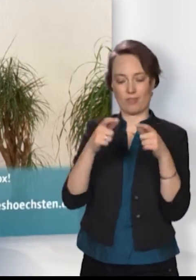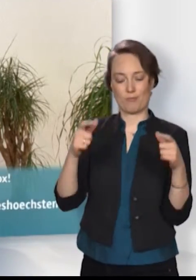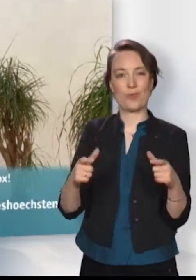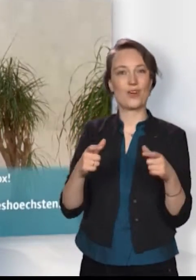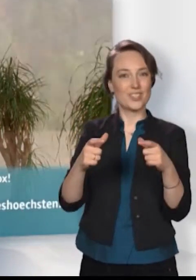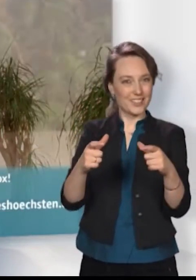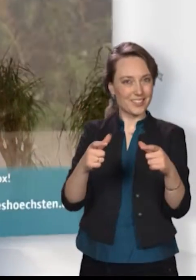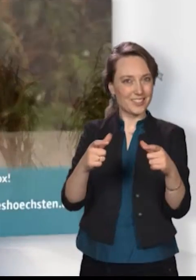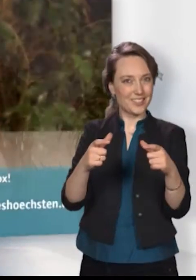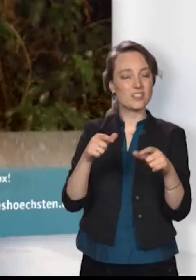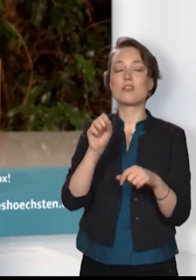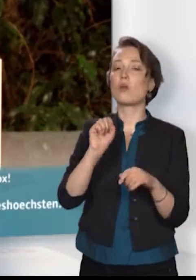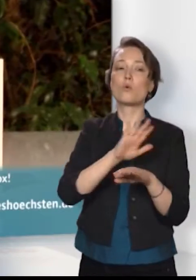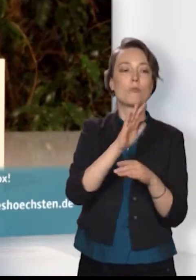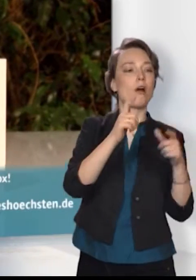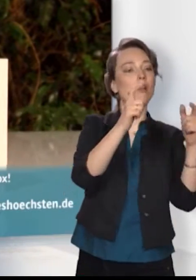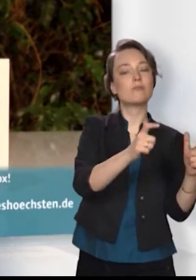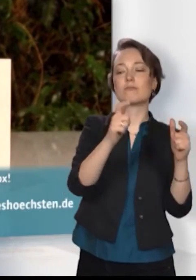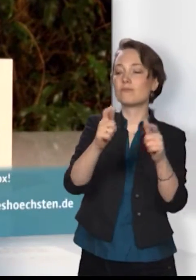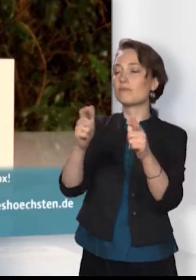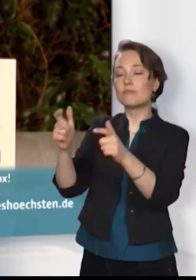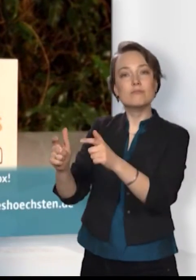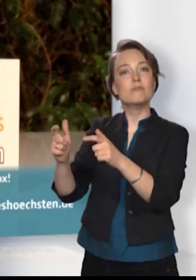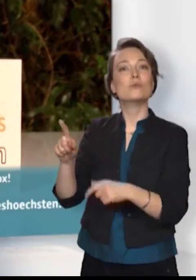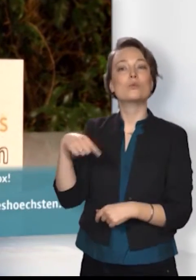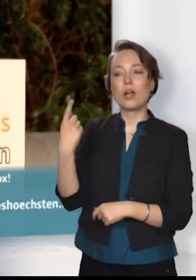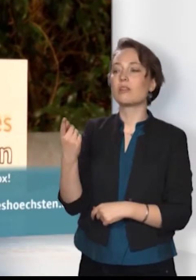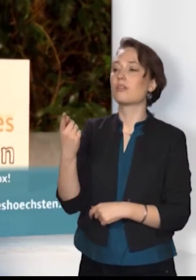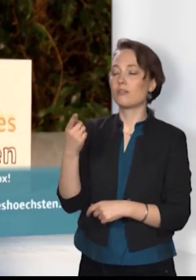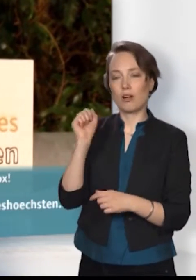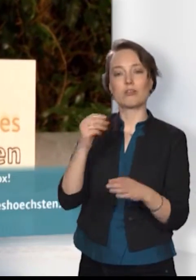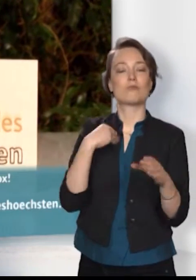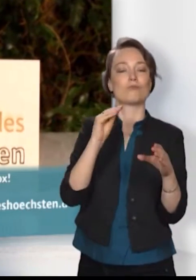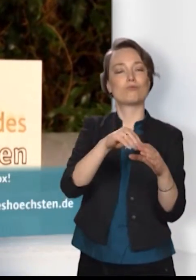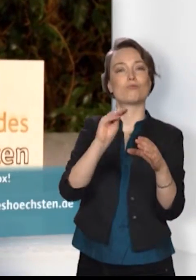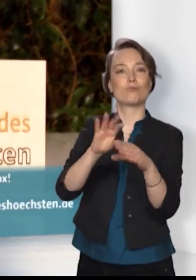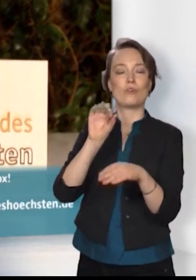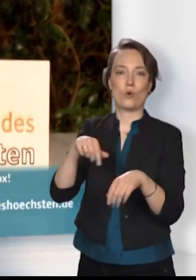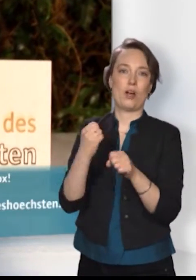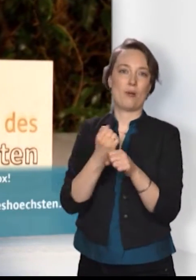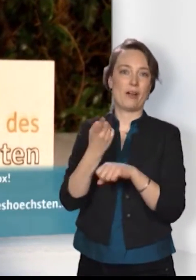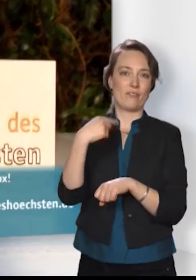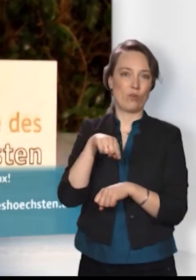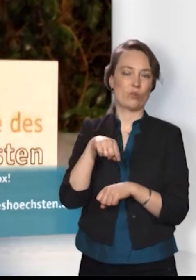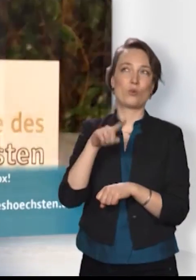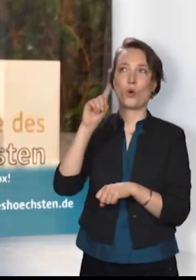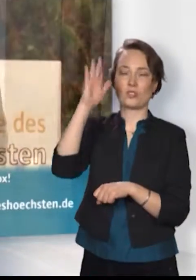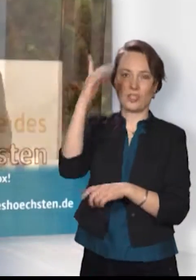überall aufstellen und für die Arbeit von Stunde des Höchsten sammeln lassen. Herzlichen Dank für alles, was Sie uns zukommen